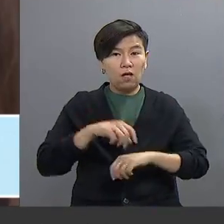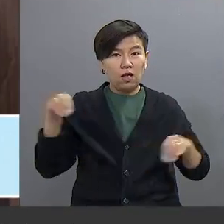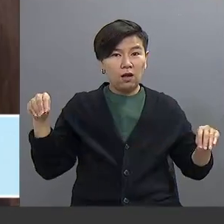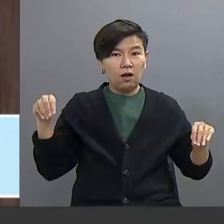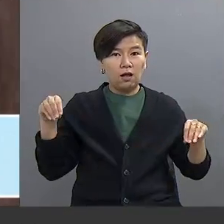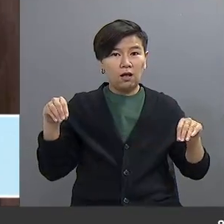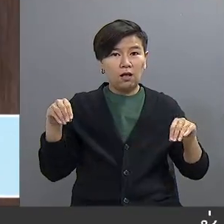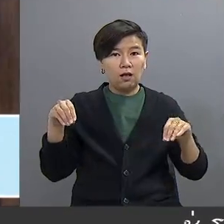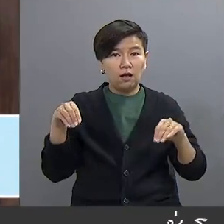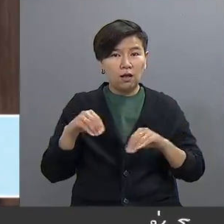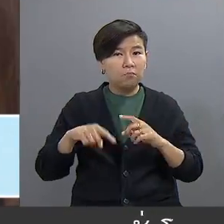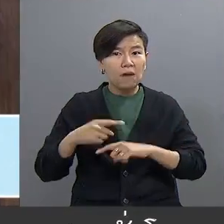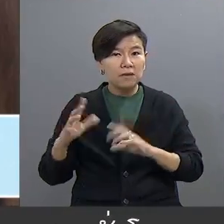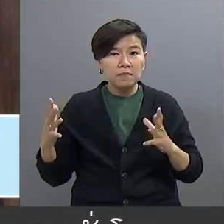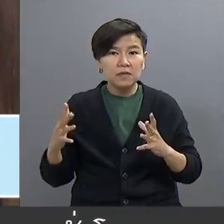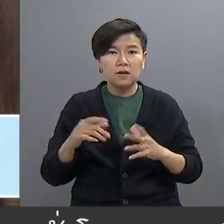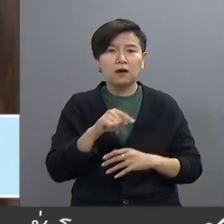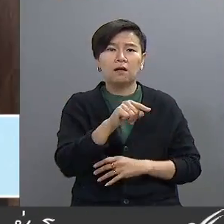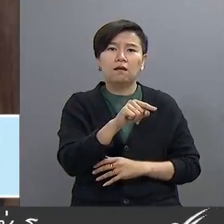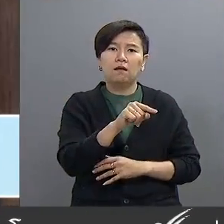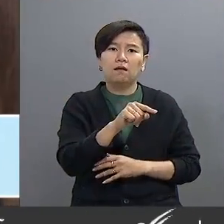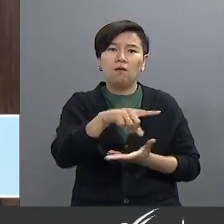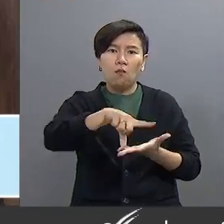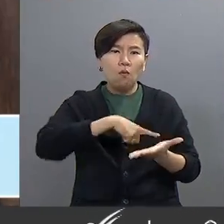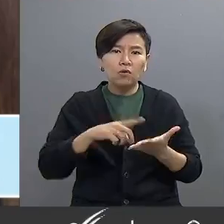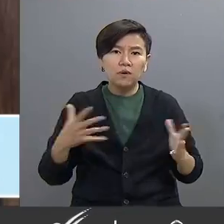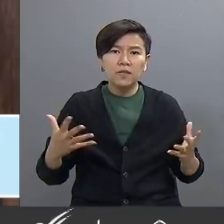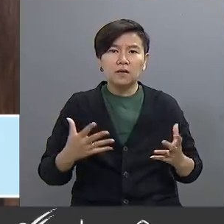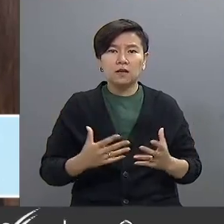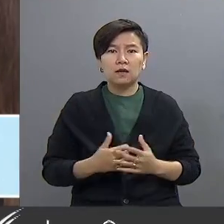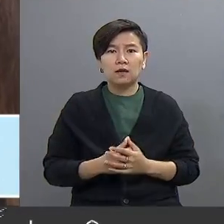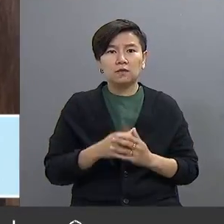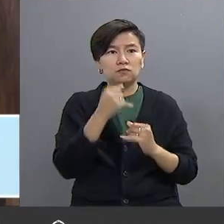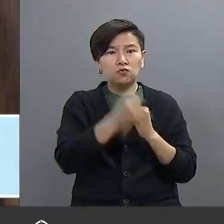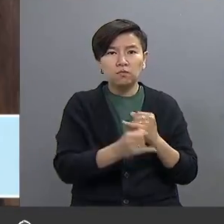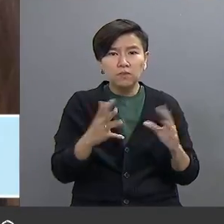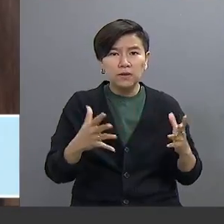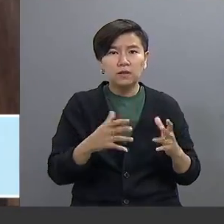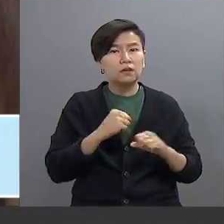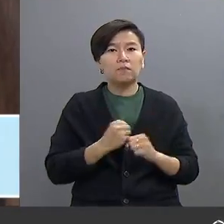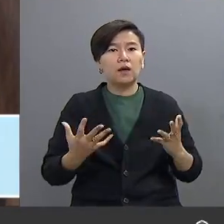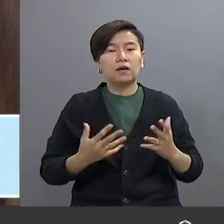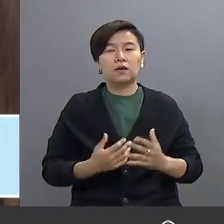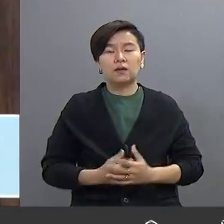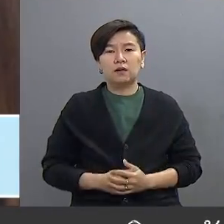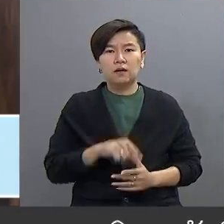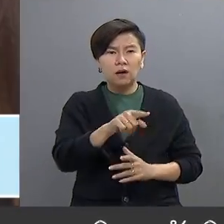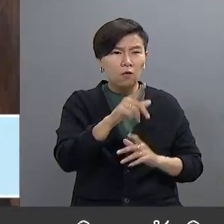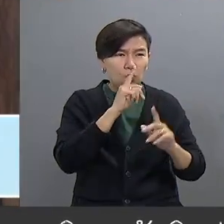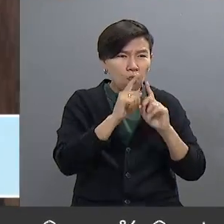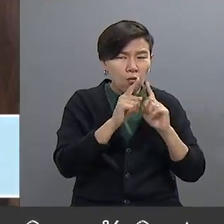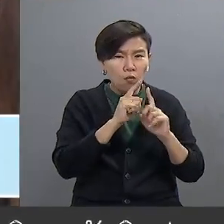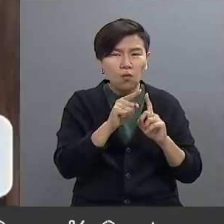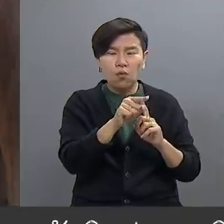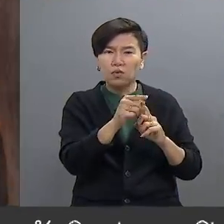คลียร์กันให้จบด้วยดีคืนเงินให้เร็วๆดีกว่าค่ะแล้วก็แบบฝากครั้งติดต่ออะค่ะอยากติดต่อกับคนนั้นให้